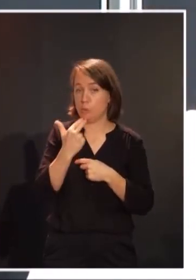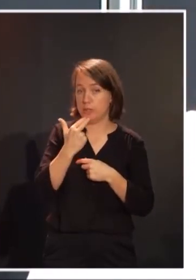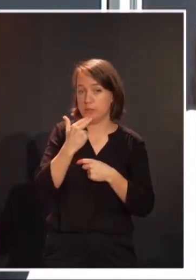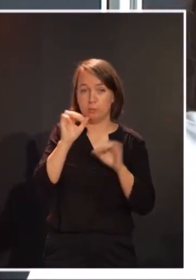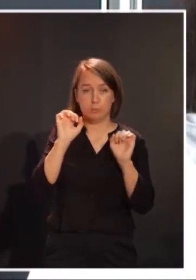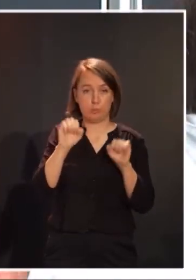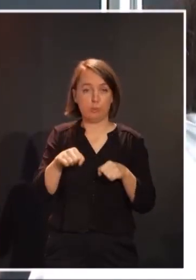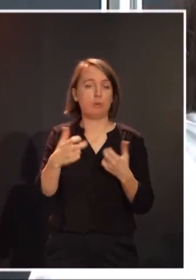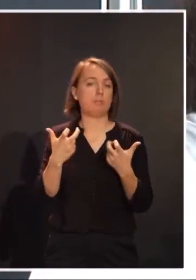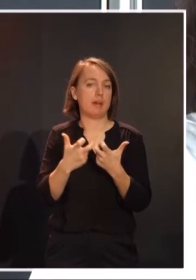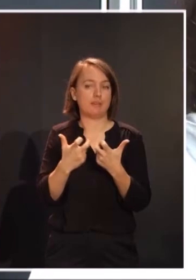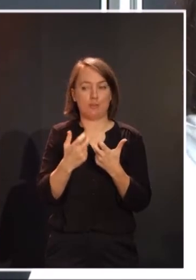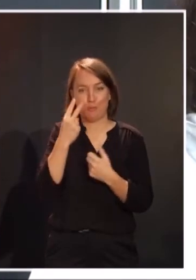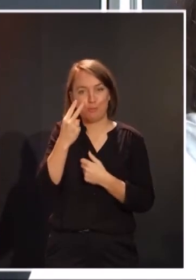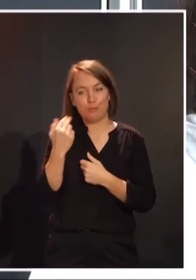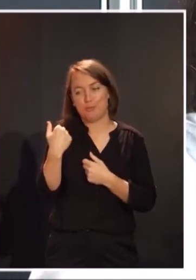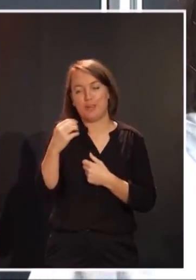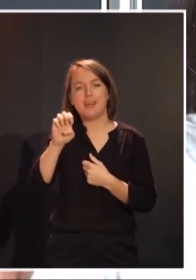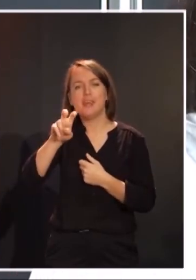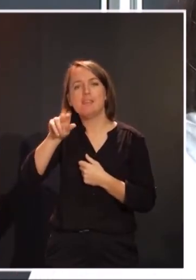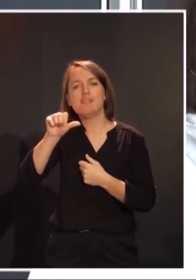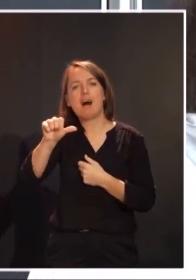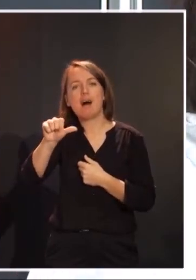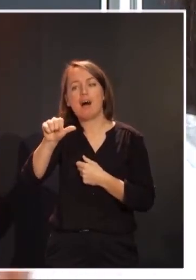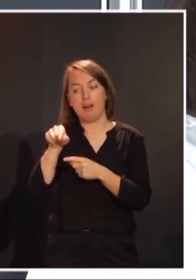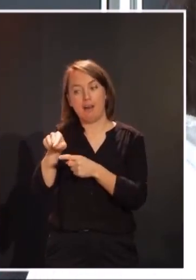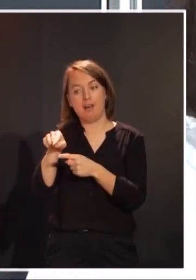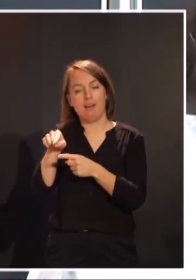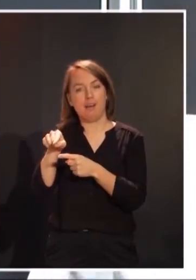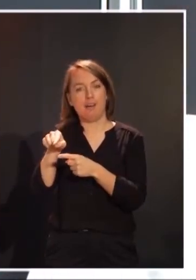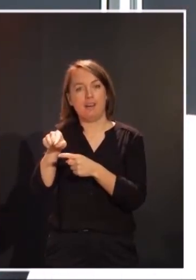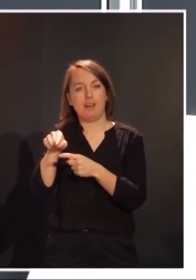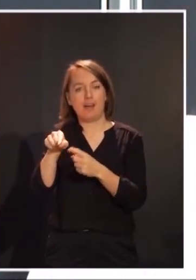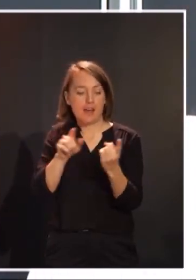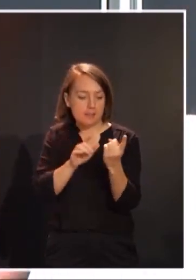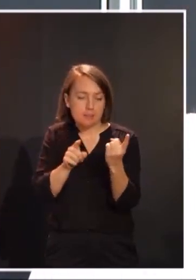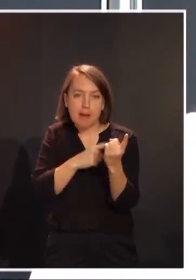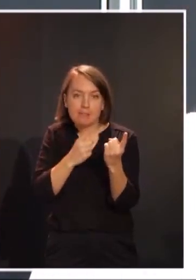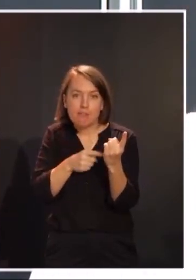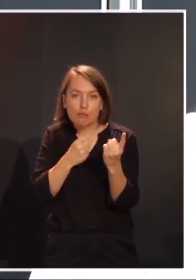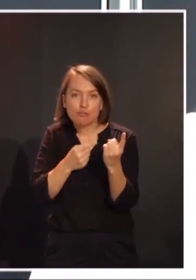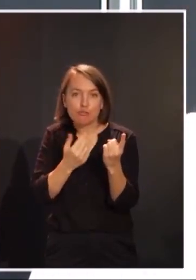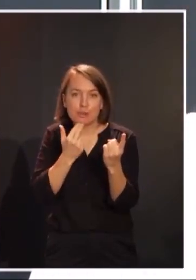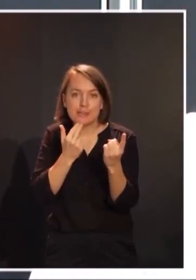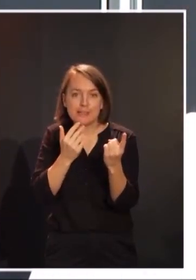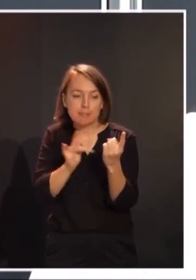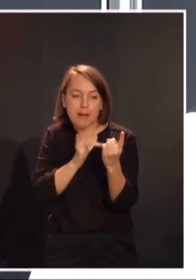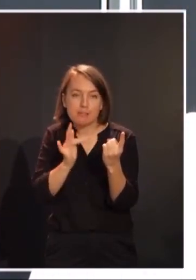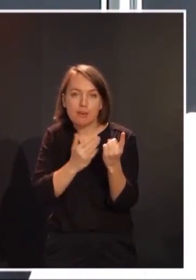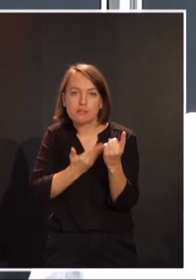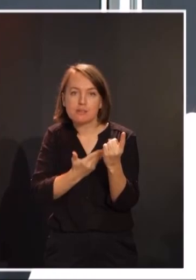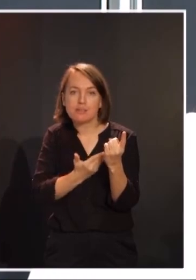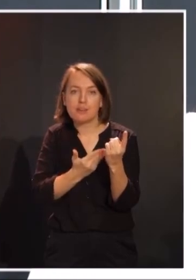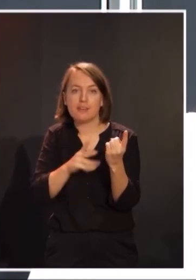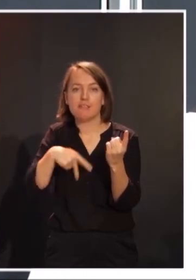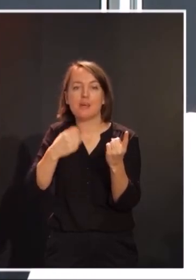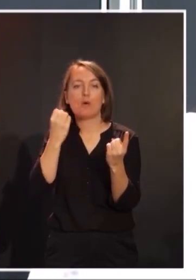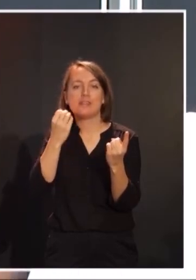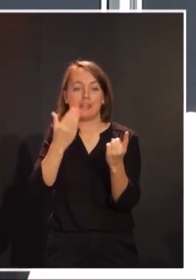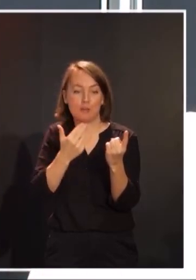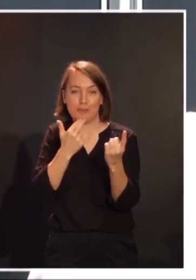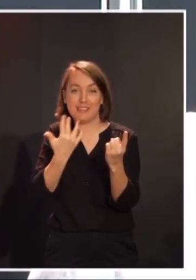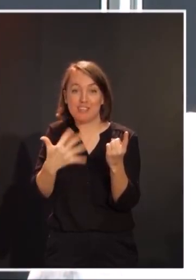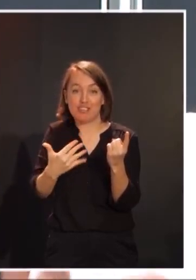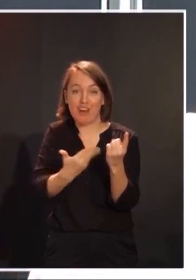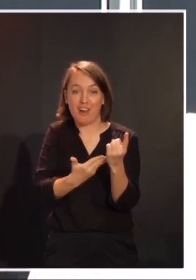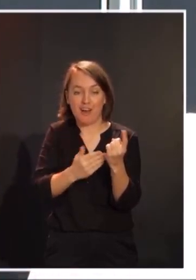notamment pour Eva, par exemple, qui va utiliser un smartphone, qui connaît le smartphone qu'il a utilisé dans la vie quotidienne et qui va pouvoir